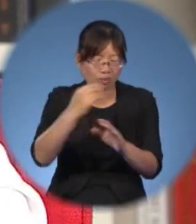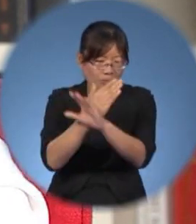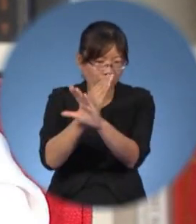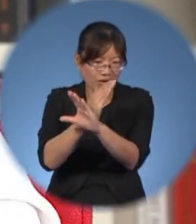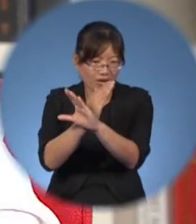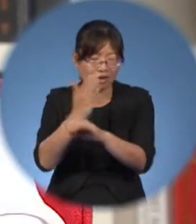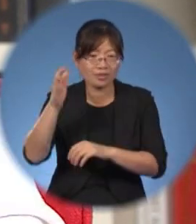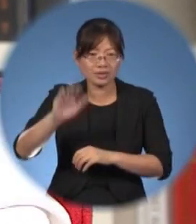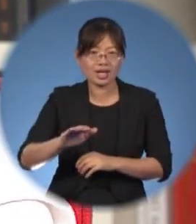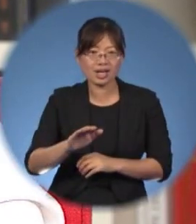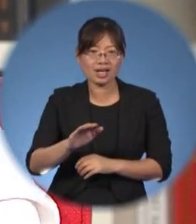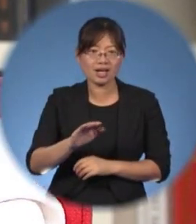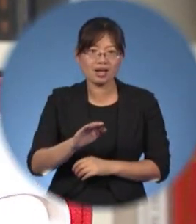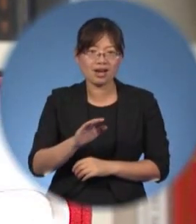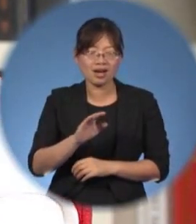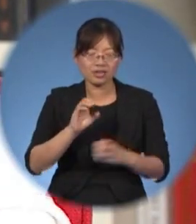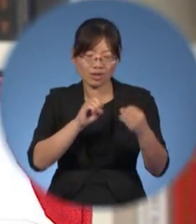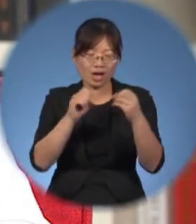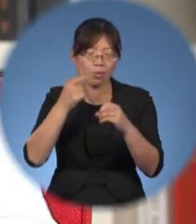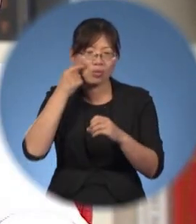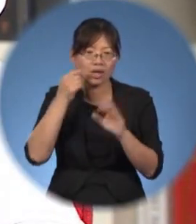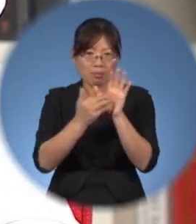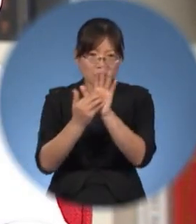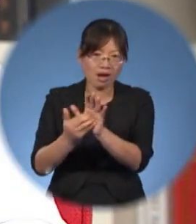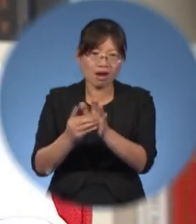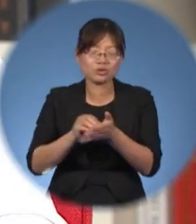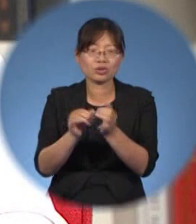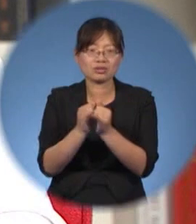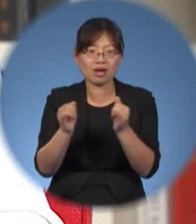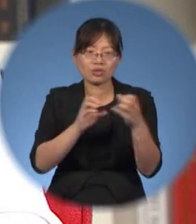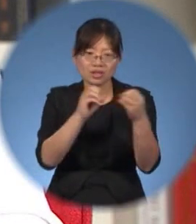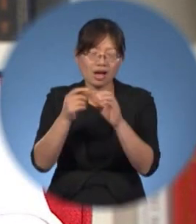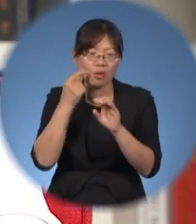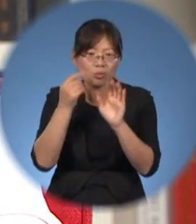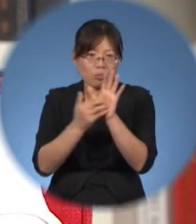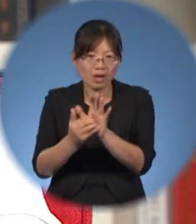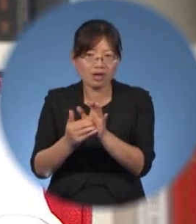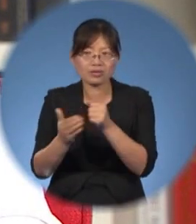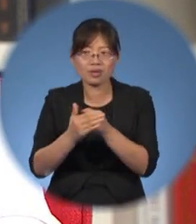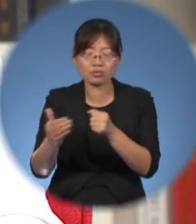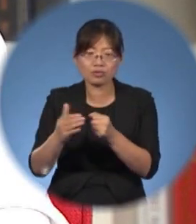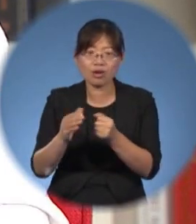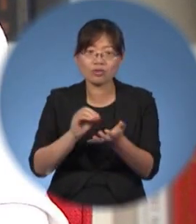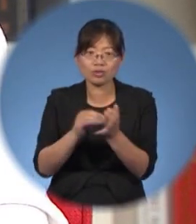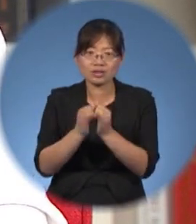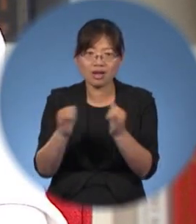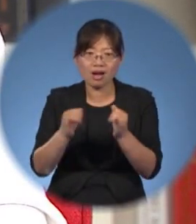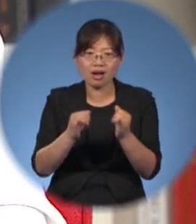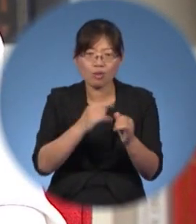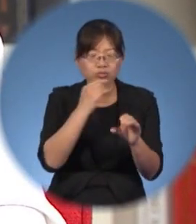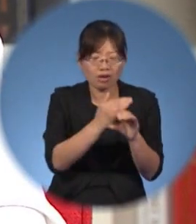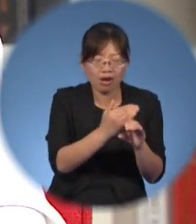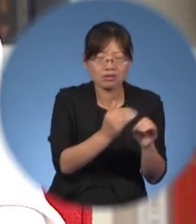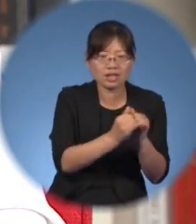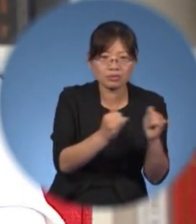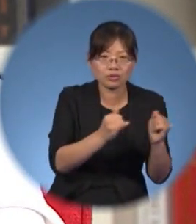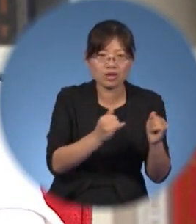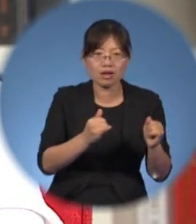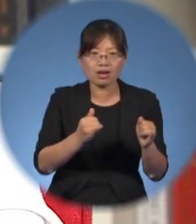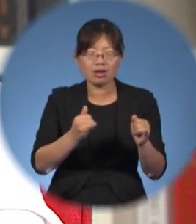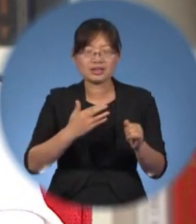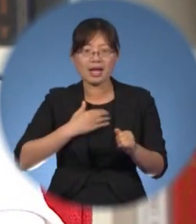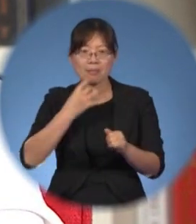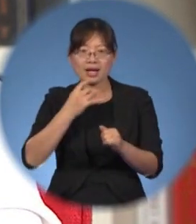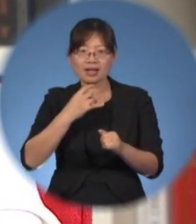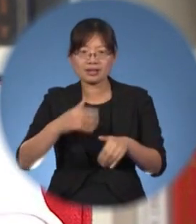근데 말을 못하게 하니까 출연자하고 출연자가 다 저쪽 사람이고 나만 사회자 아니에요. 그렇죠. 근데다가